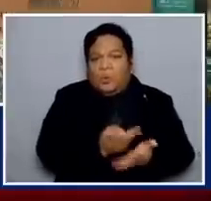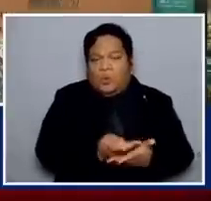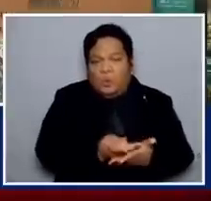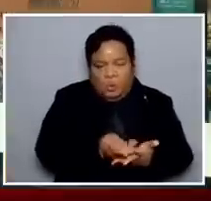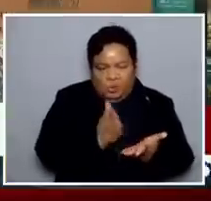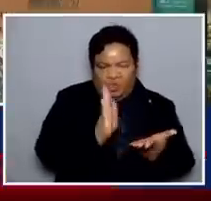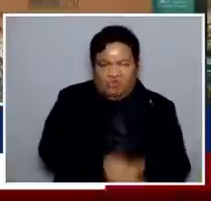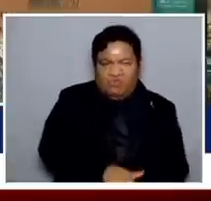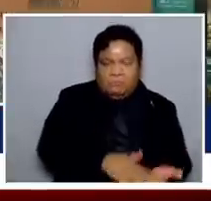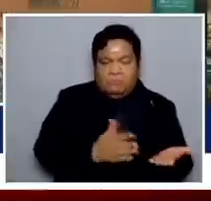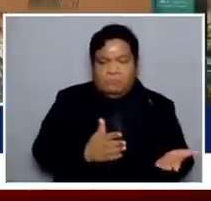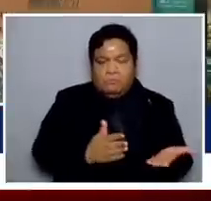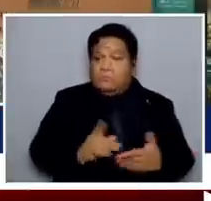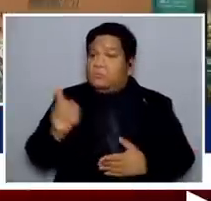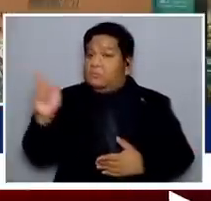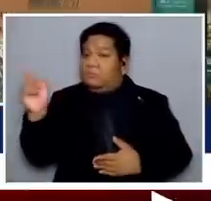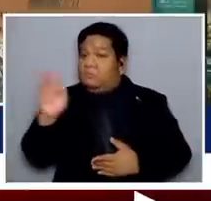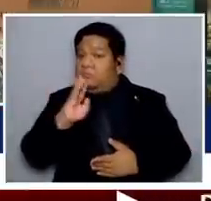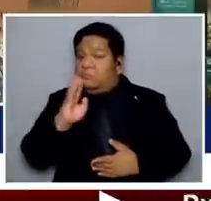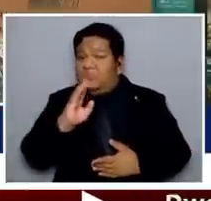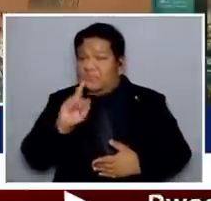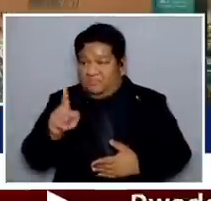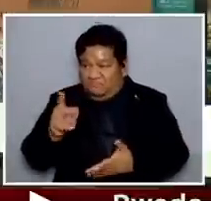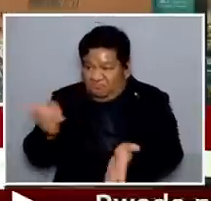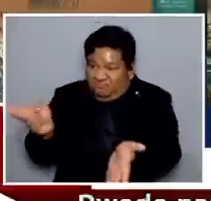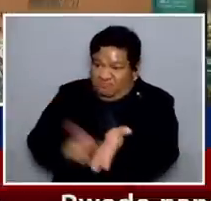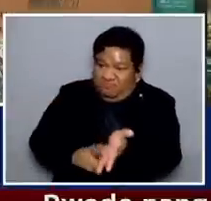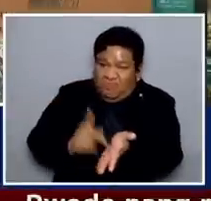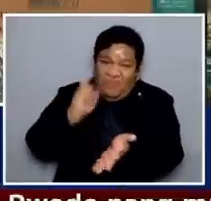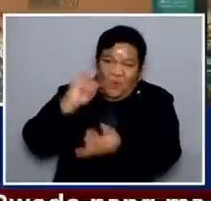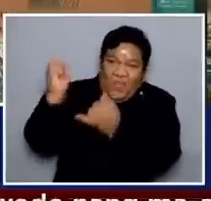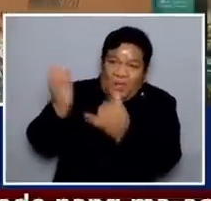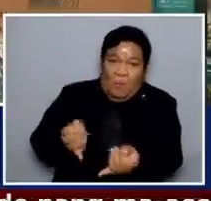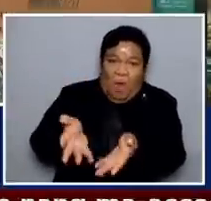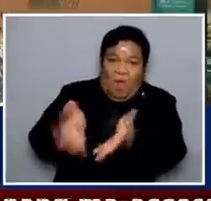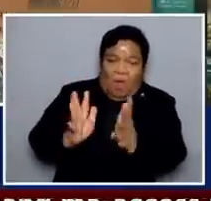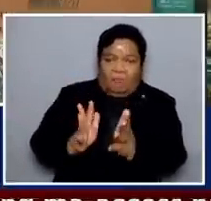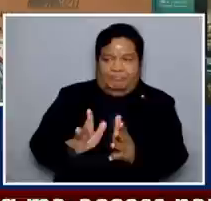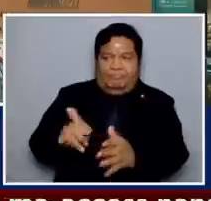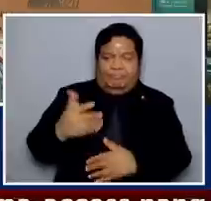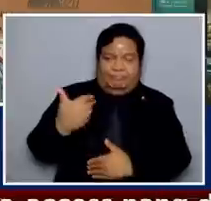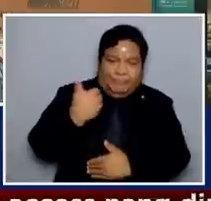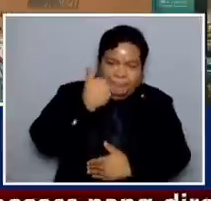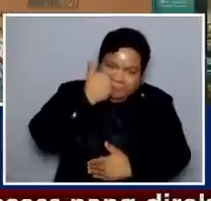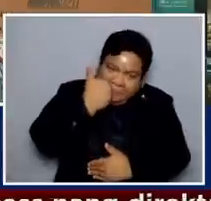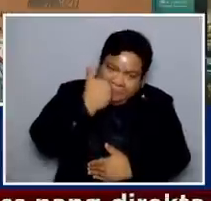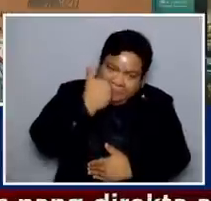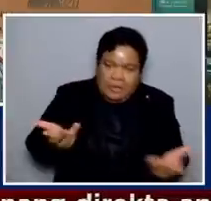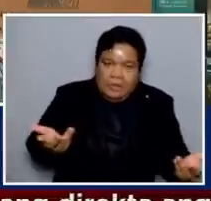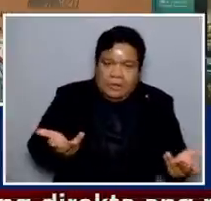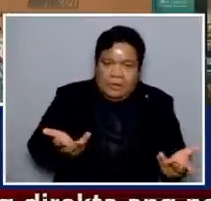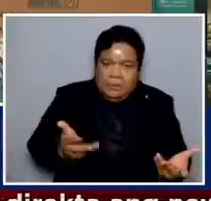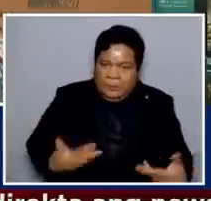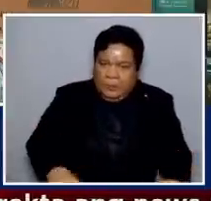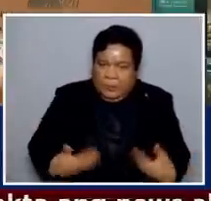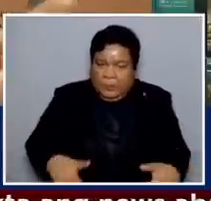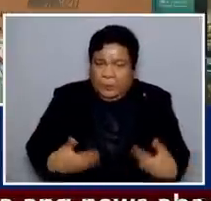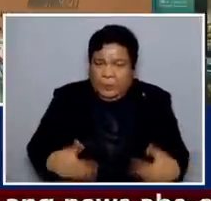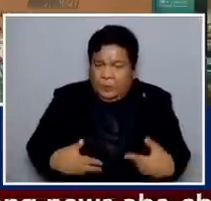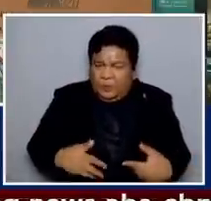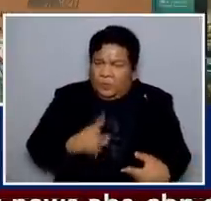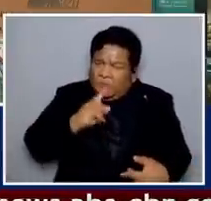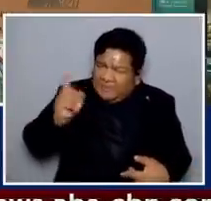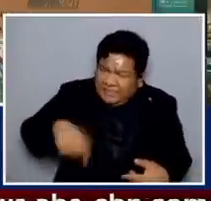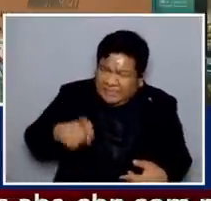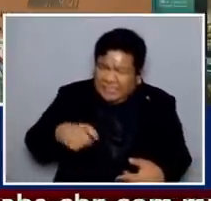importation? Mahiya naman siya sa balat niya. Grabe siya. Talagang ano yan, eh, alam mo, dapat economic